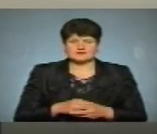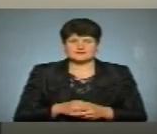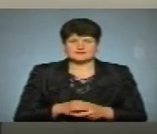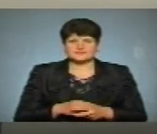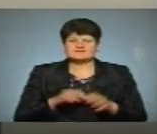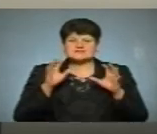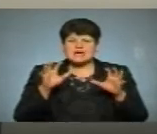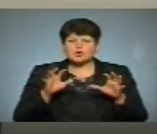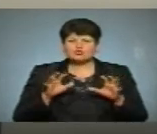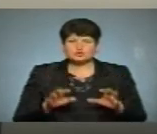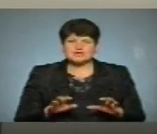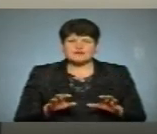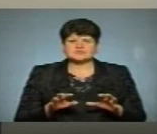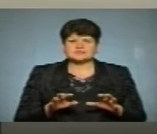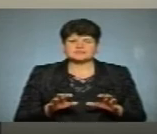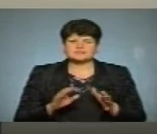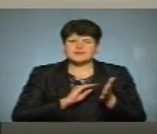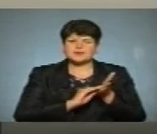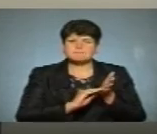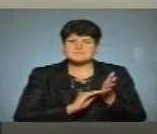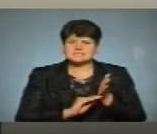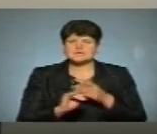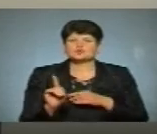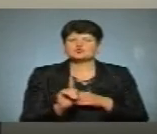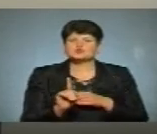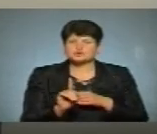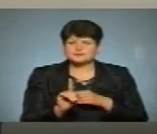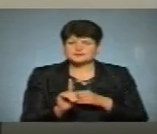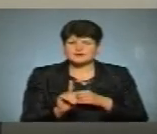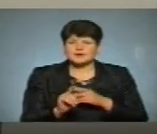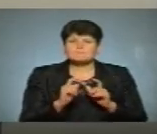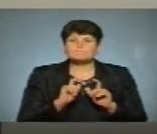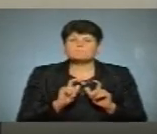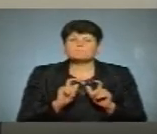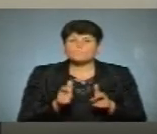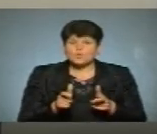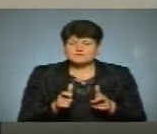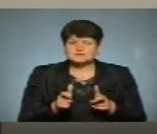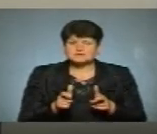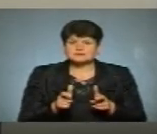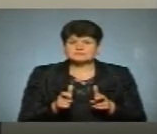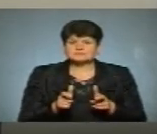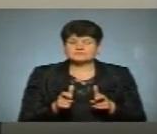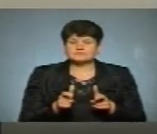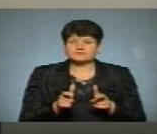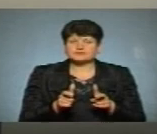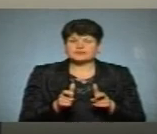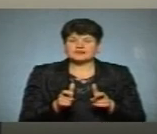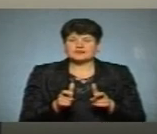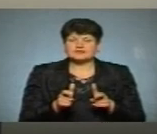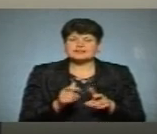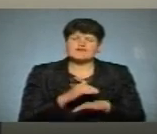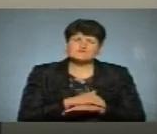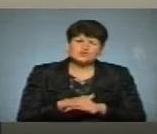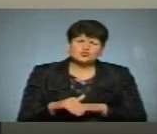в законодавстві написано, що повістка, оповіщення призовника не визначить, чи це може бути на